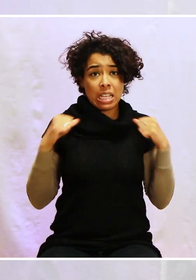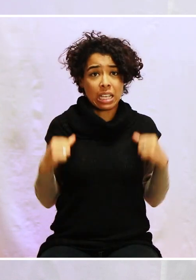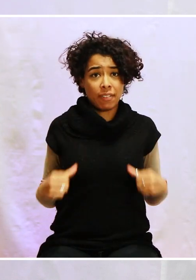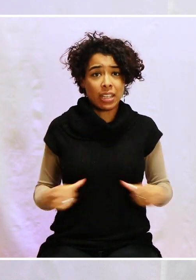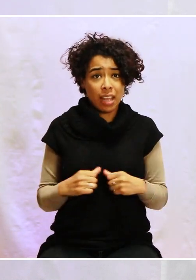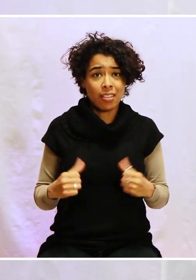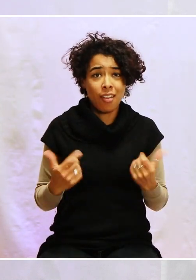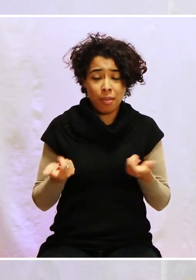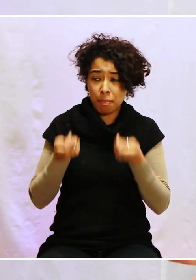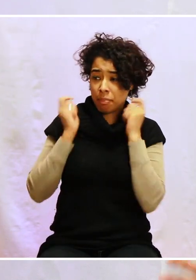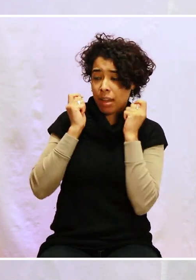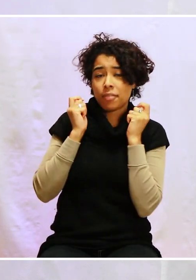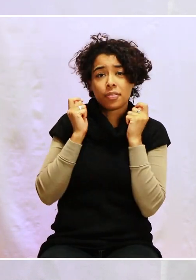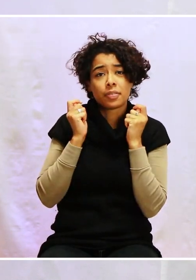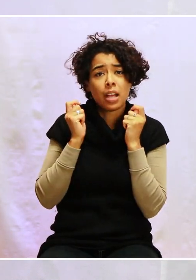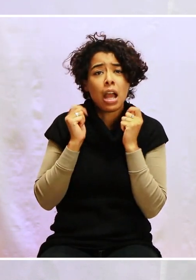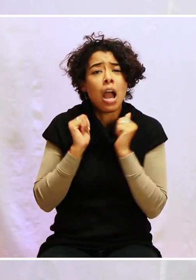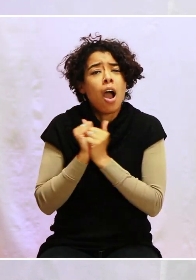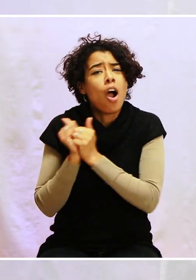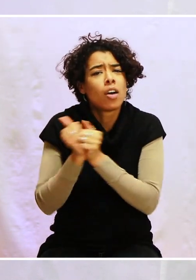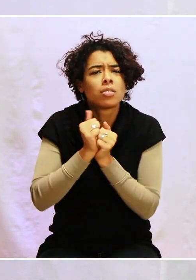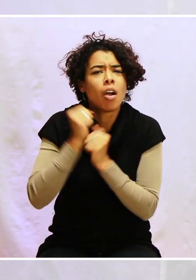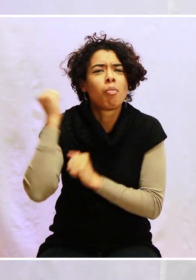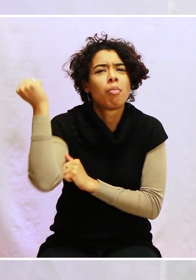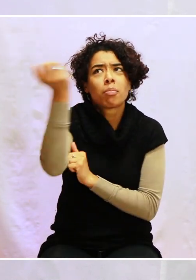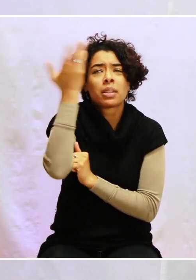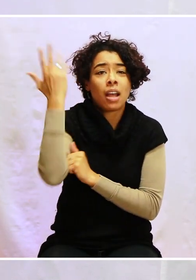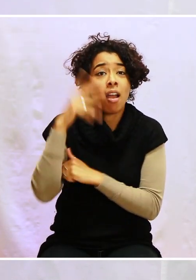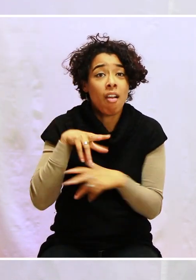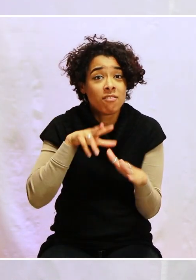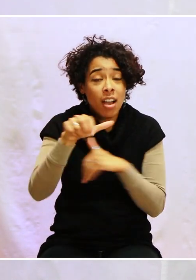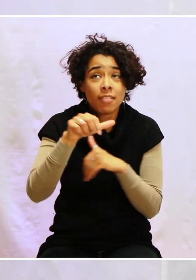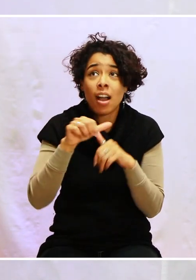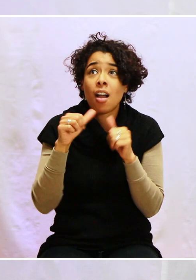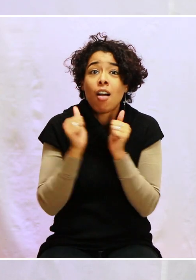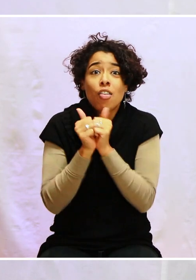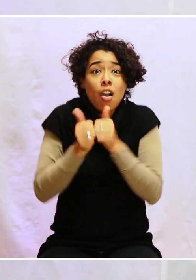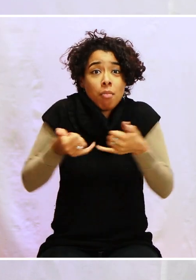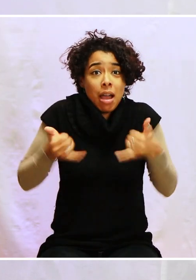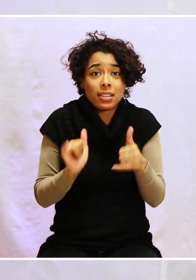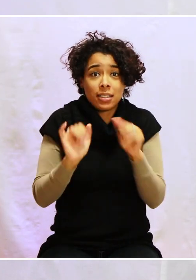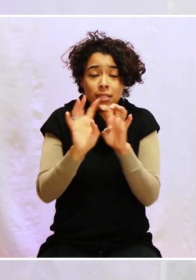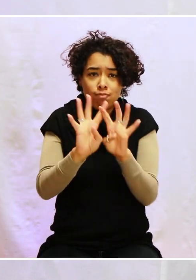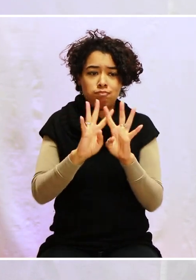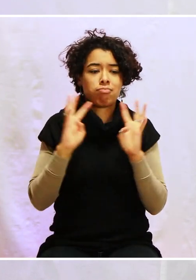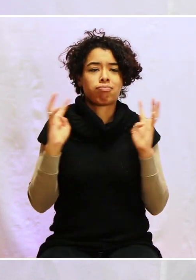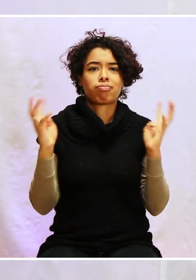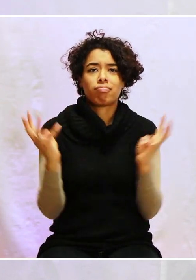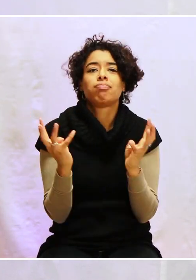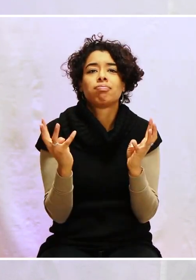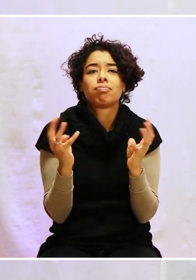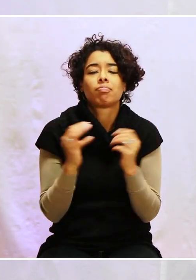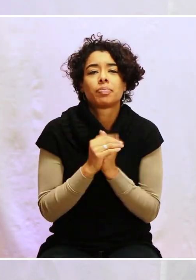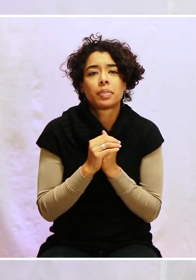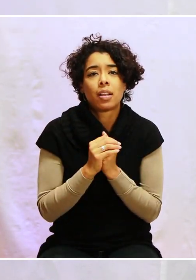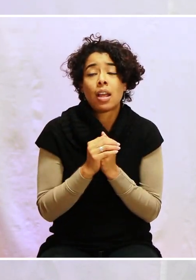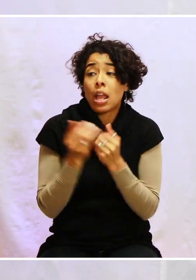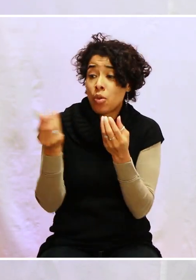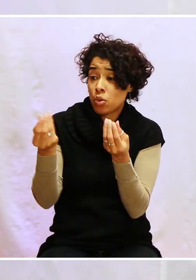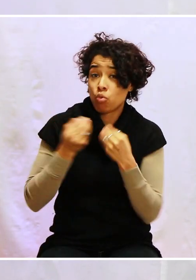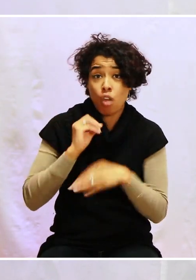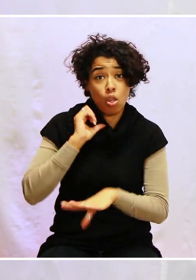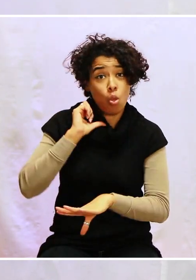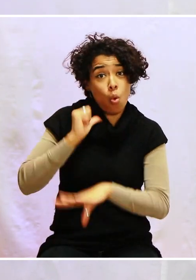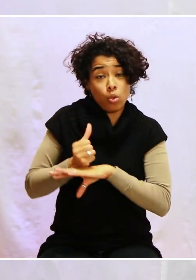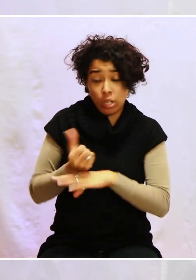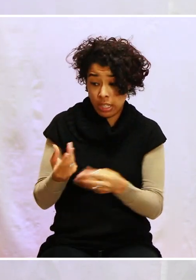Père. Il nous a fait asseoir ensemble dans les lieux célestes en Jésus-Christ. Il nous a donné à nous-mêmes une autorité